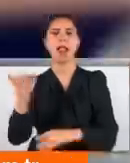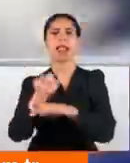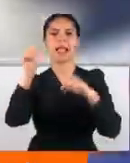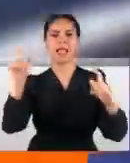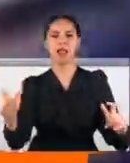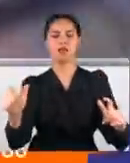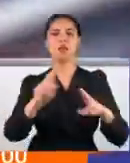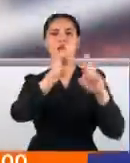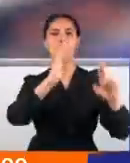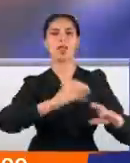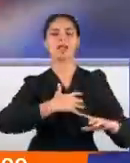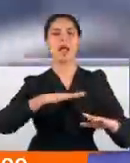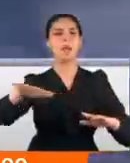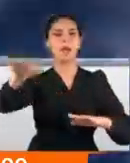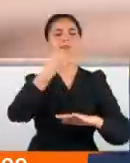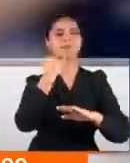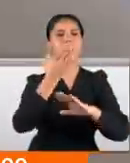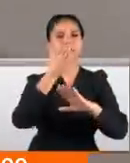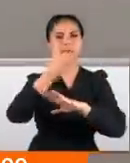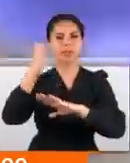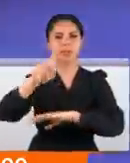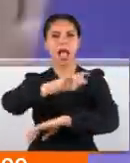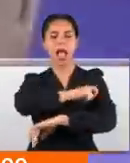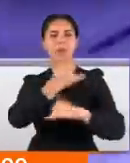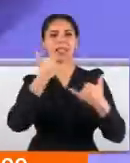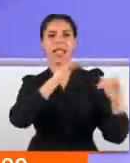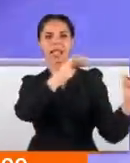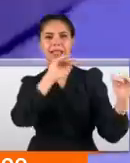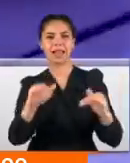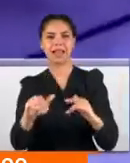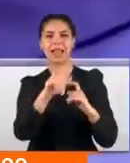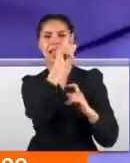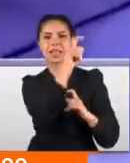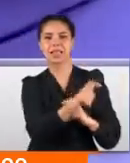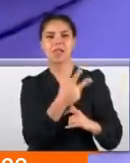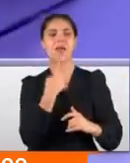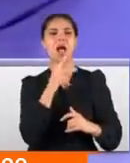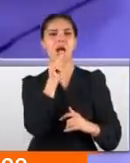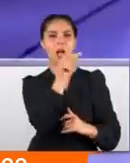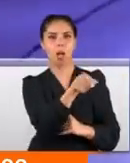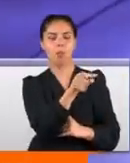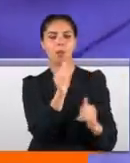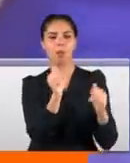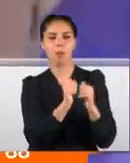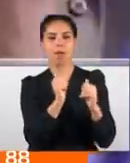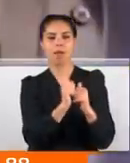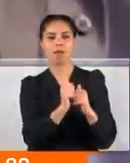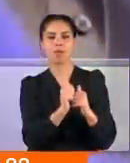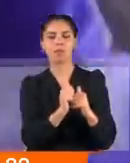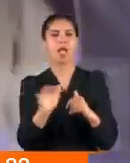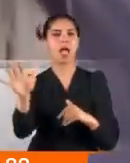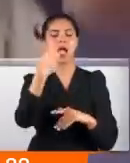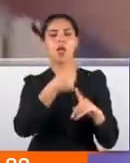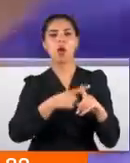Armutlu'da esnaf ziyaretindeydi. Bu sırada Almanya'dan tatile gelen Selin Ritter, ablası Sinem Ritter'le herkesin ortak